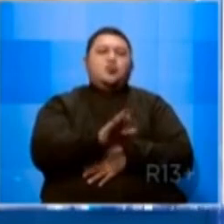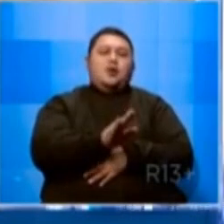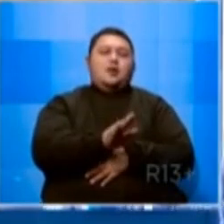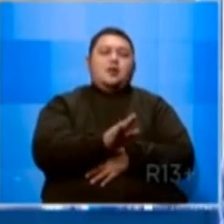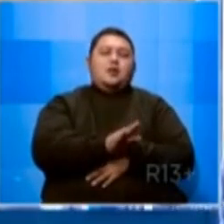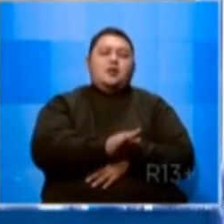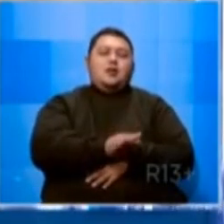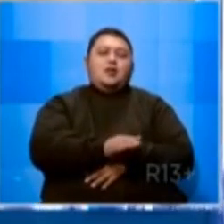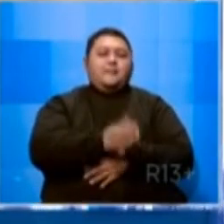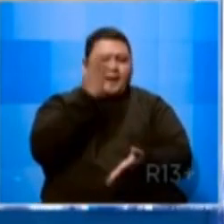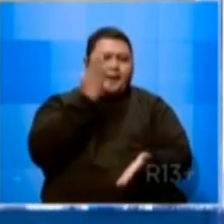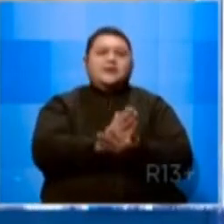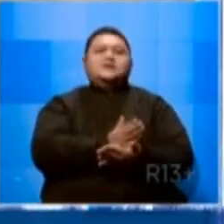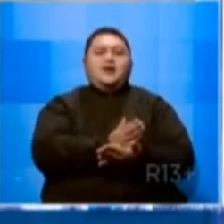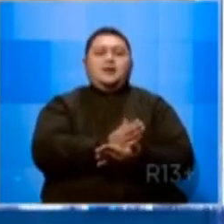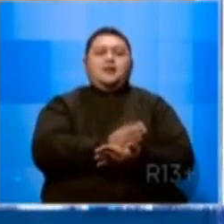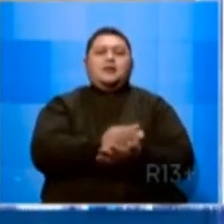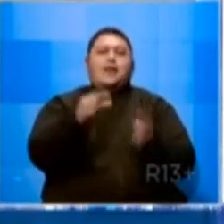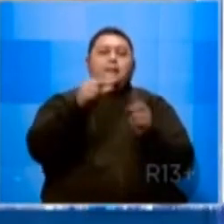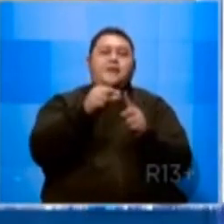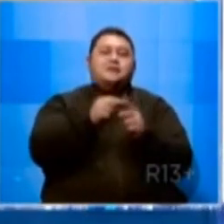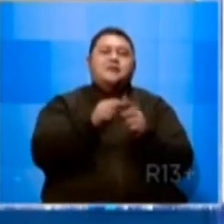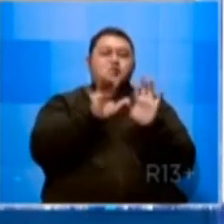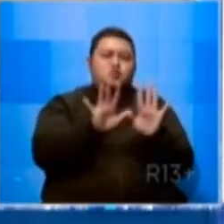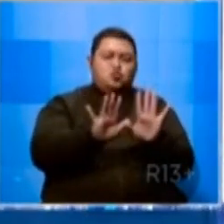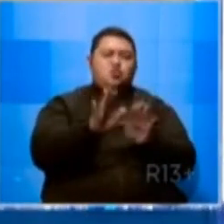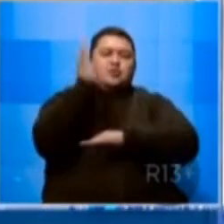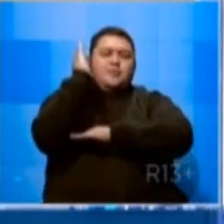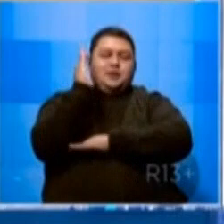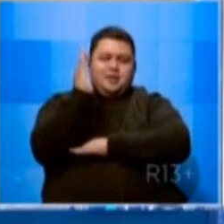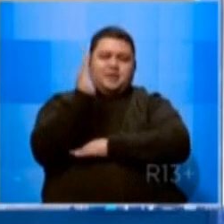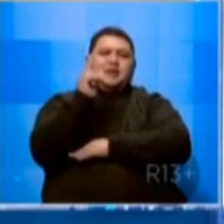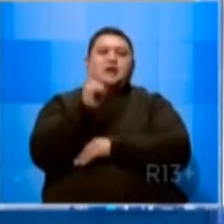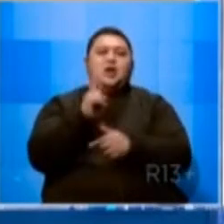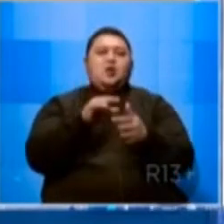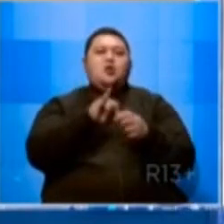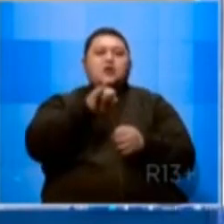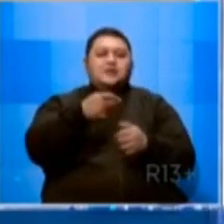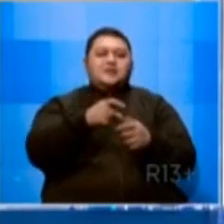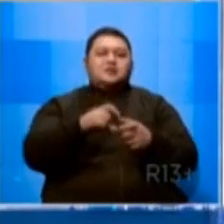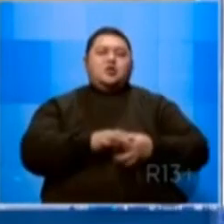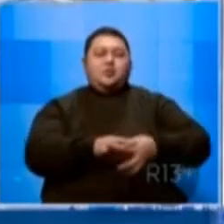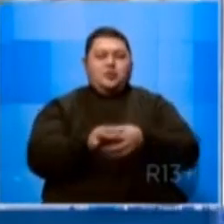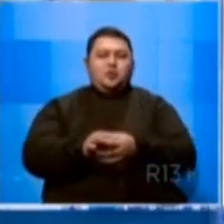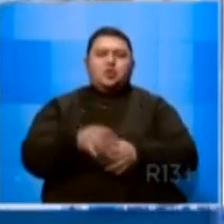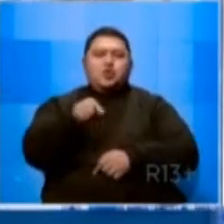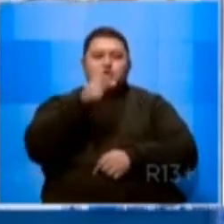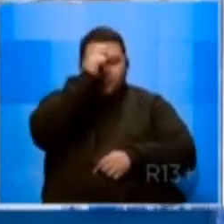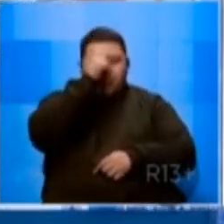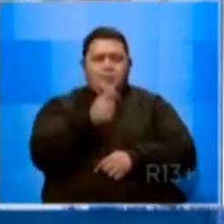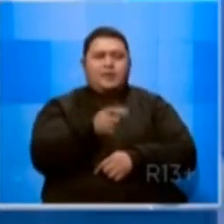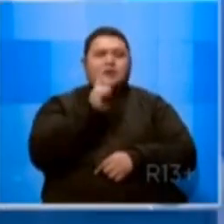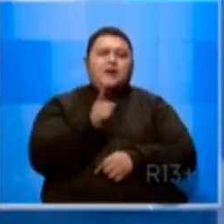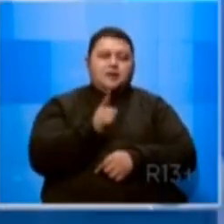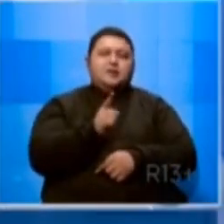sudah menegaskan di dalam pasal 10 Penjelasan bahwa Justice collaborator mendapatkan penghargaan salah